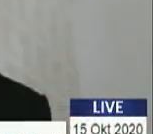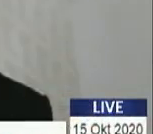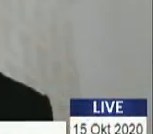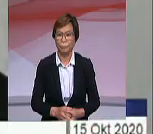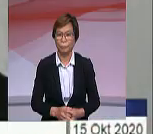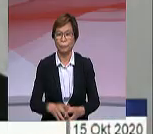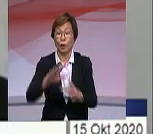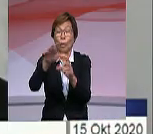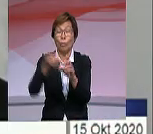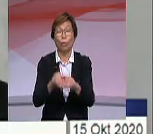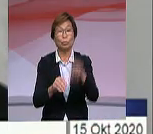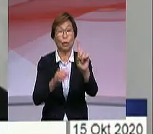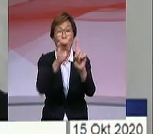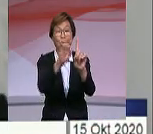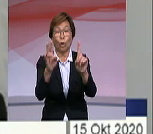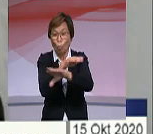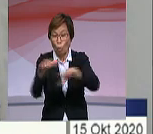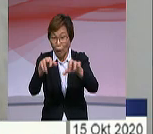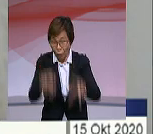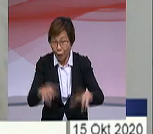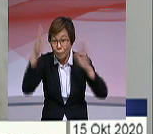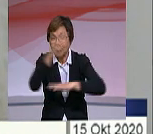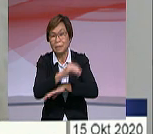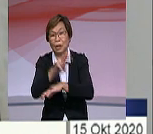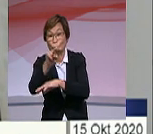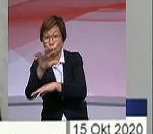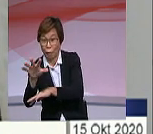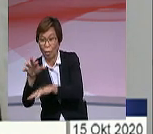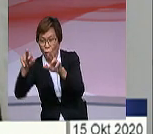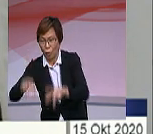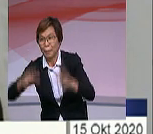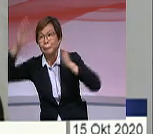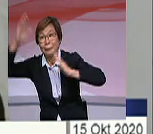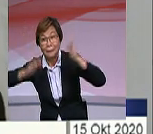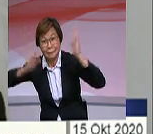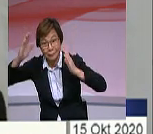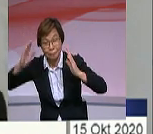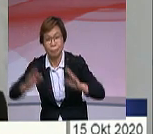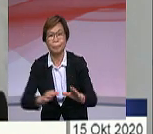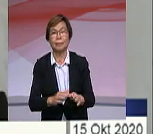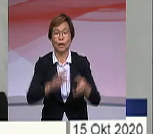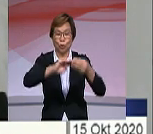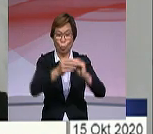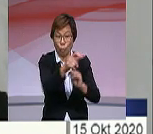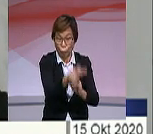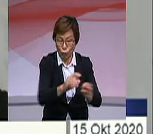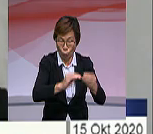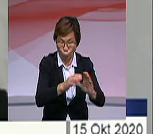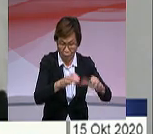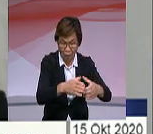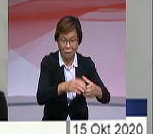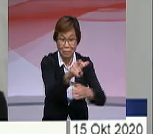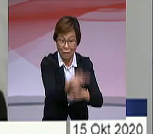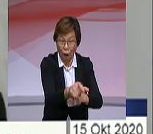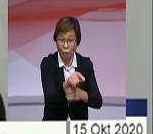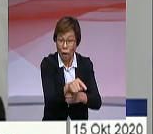melibatkan 107 bukan warga negara dan 25 warga negara Malaysia. Kes indeks bagi kluster ini